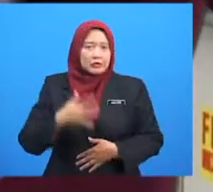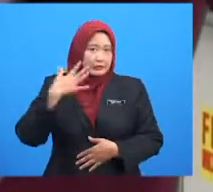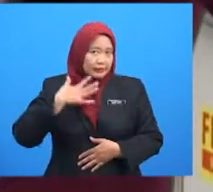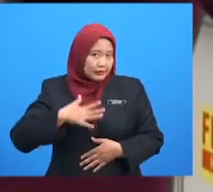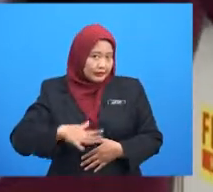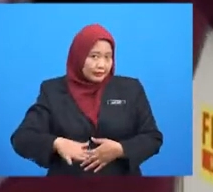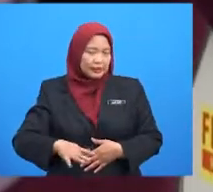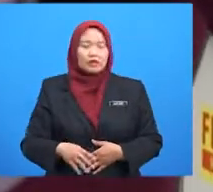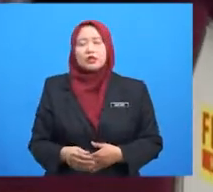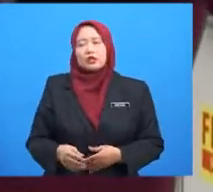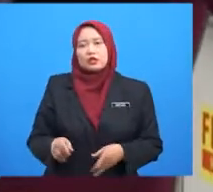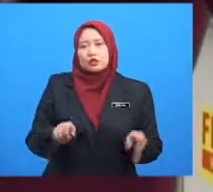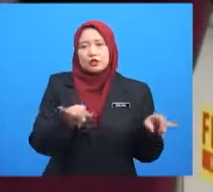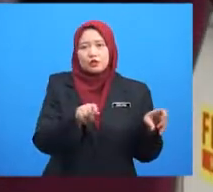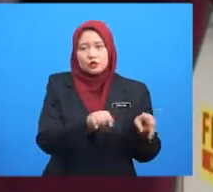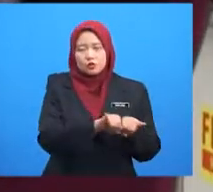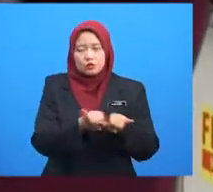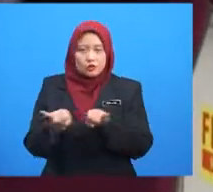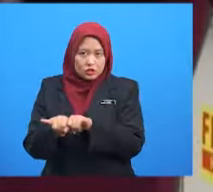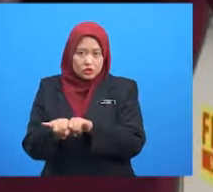banyak daripada surat khabar